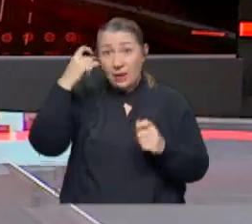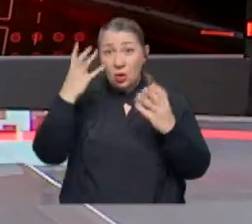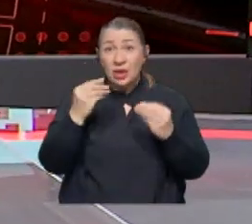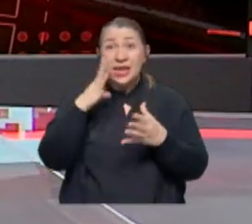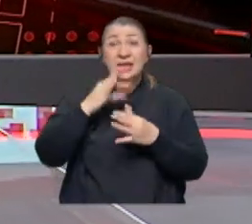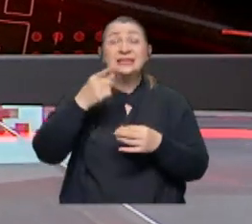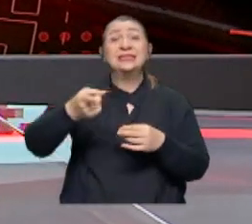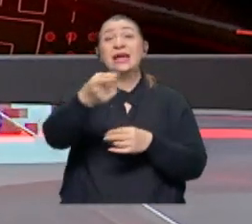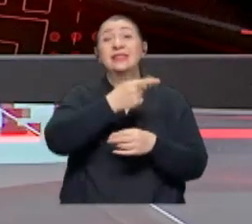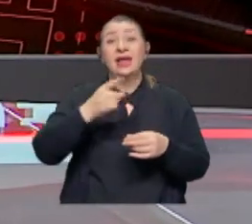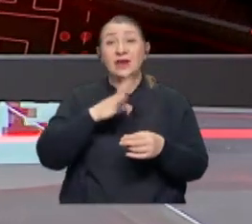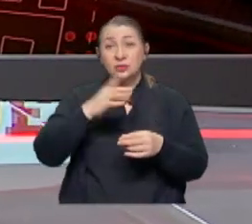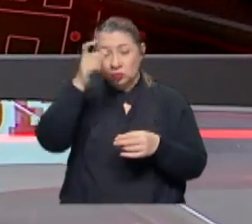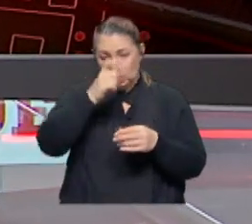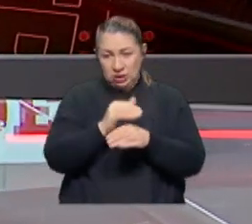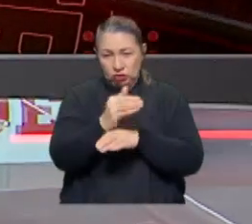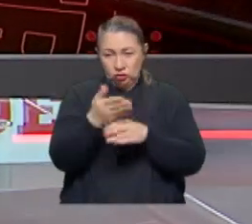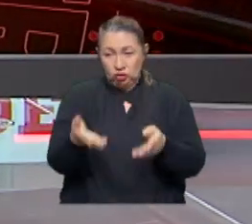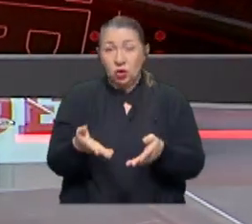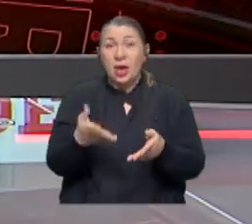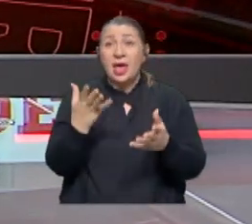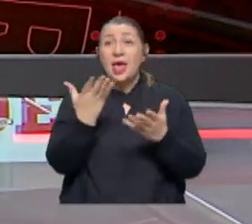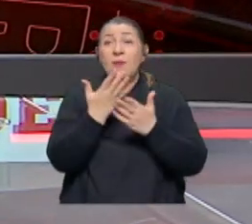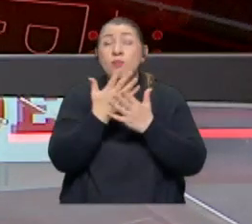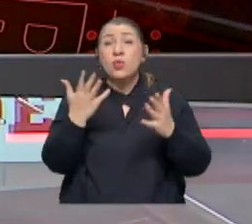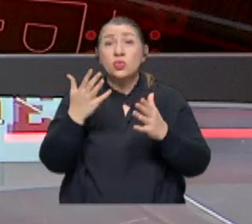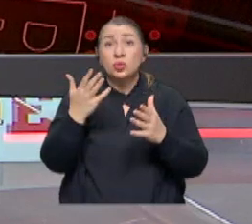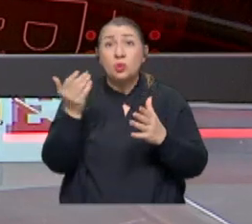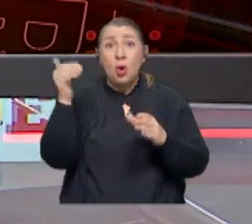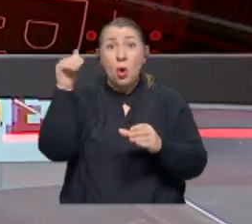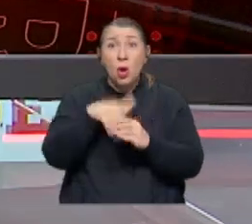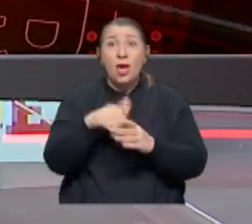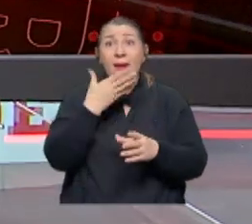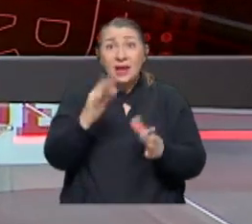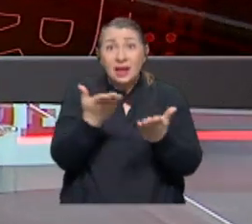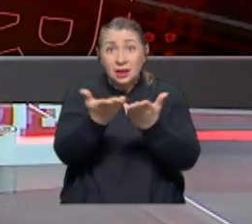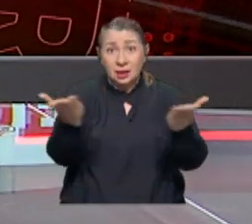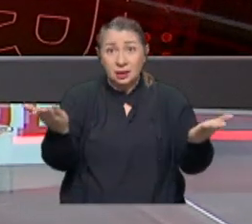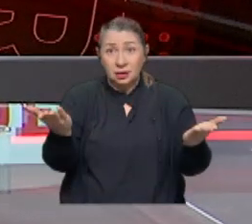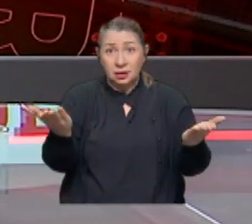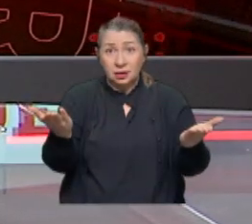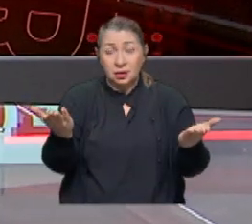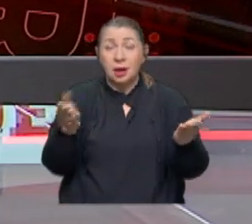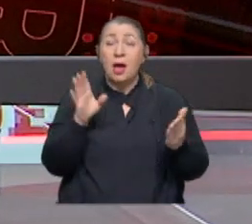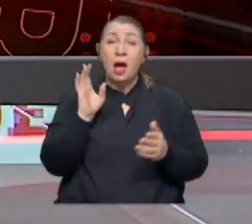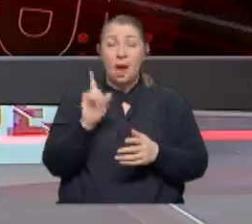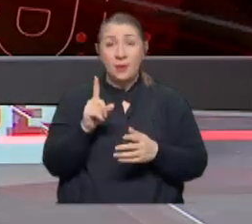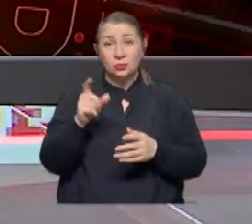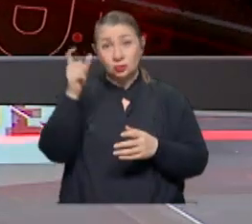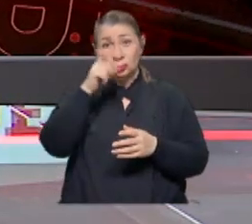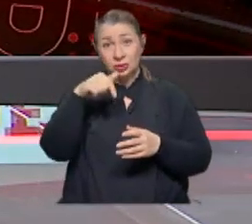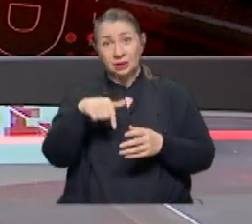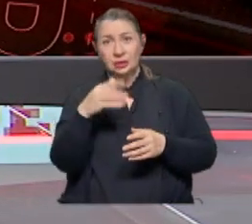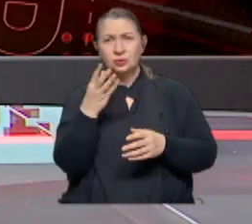bulunan insanlar var. Bu ülkede yaşıyorlar ve en büyük seçmen grubunu oluşturuyorlar, emekliler. Ama bu